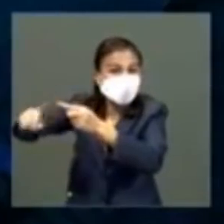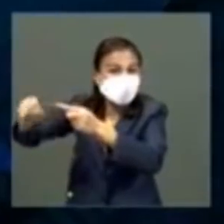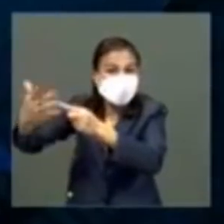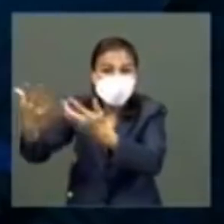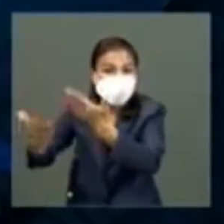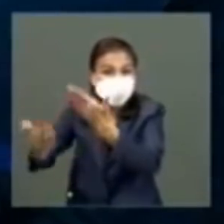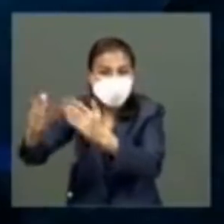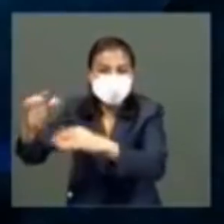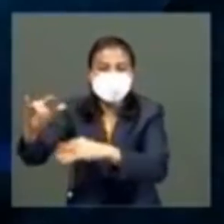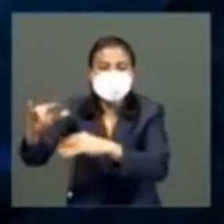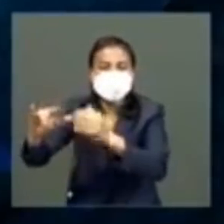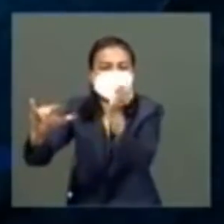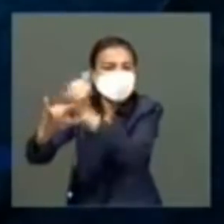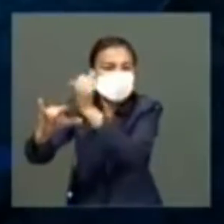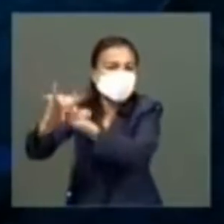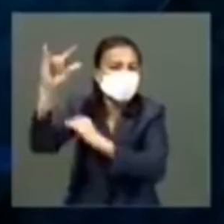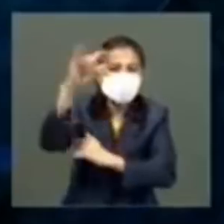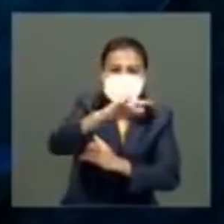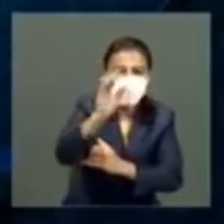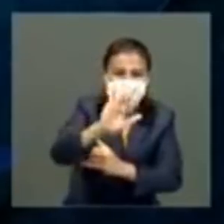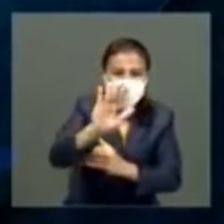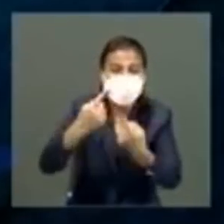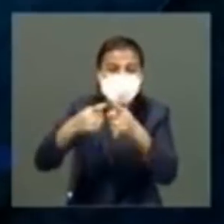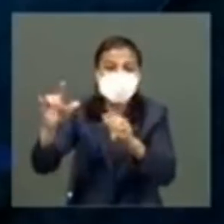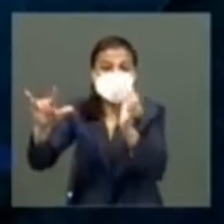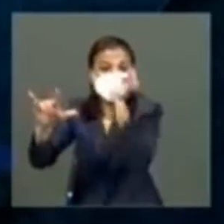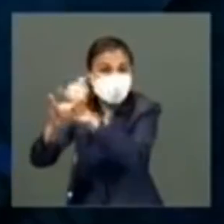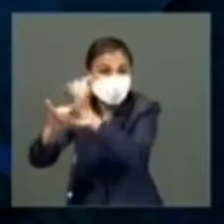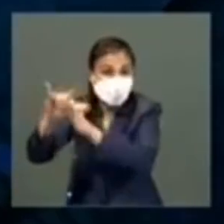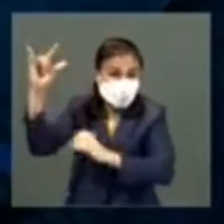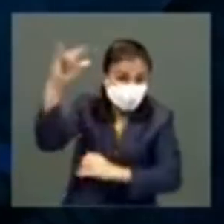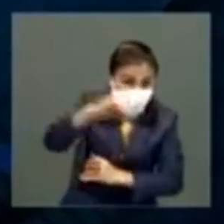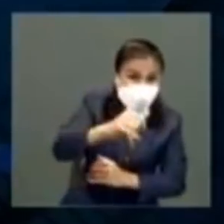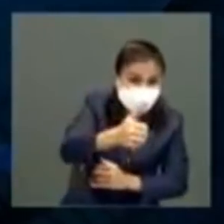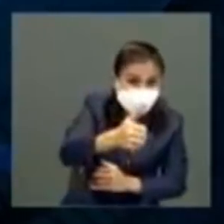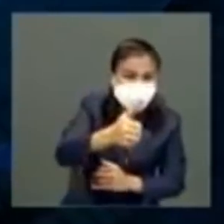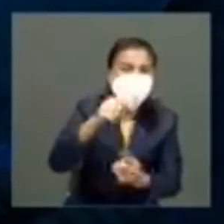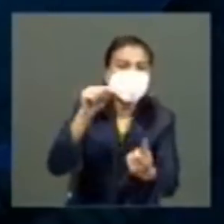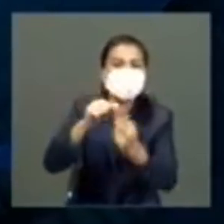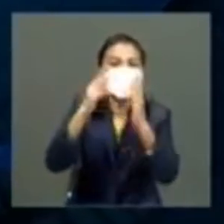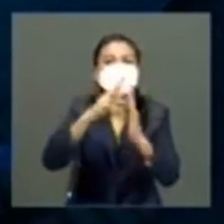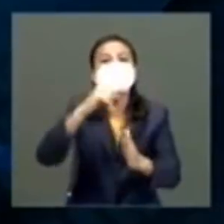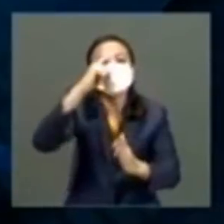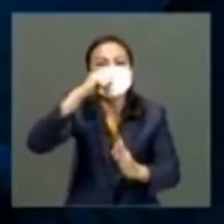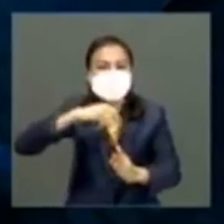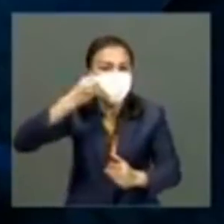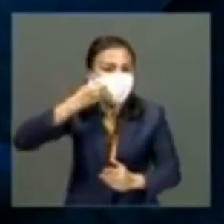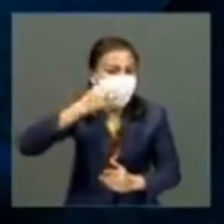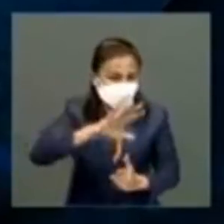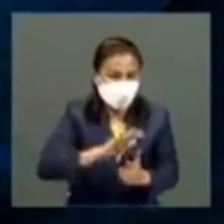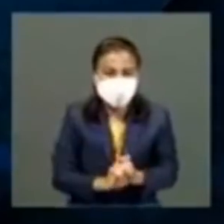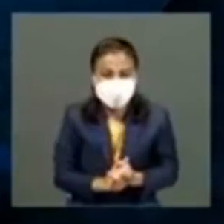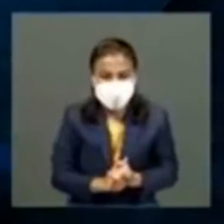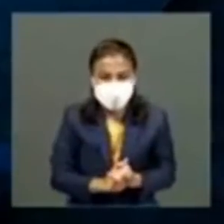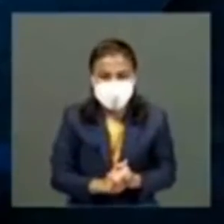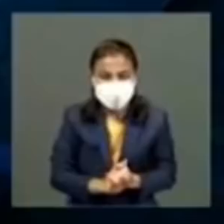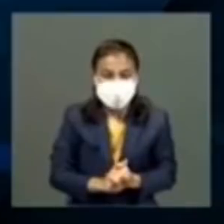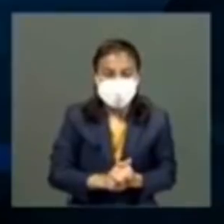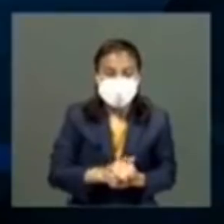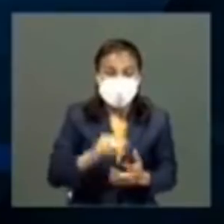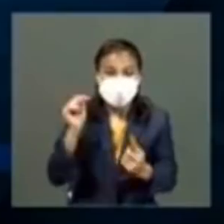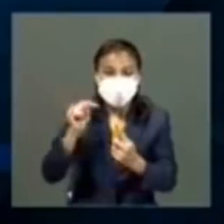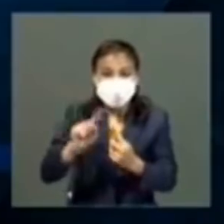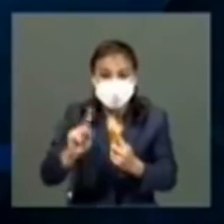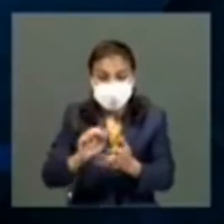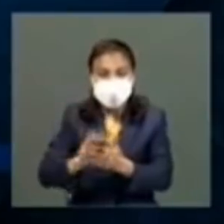พาคนไทยกลับบ้านวันที่ 8พฤษภาคมมีการการเดินทางจากประเทศอินเดียถึงมีน้ำบิน